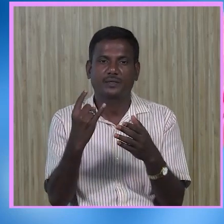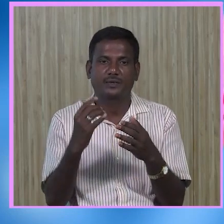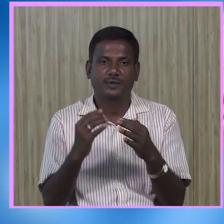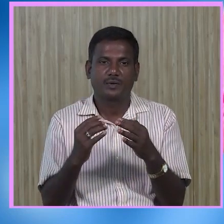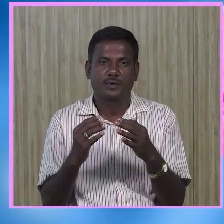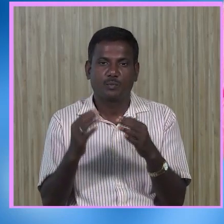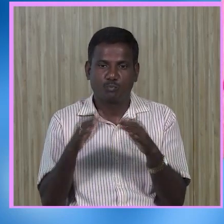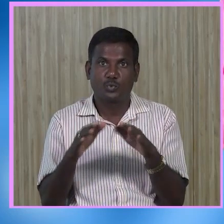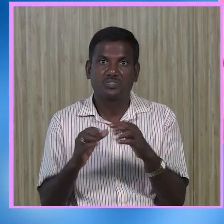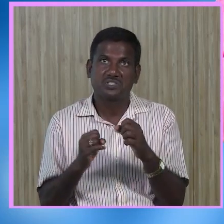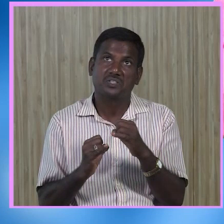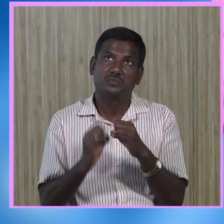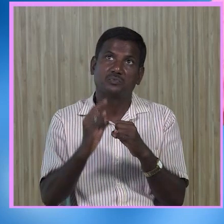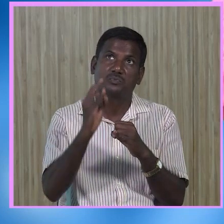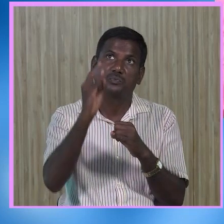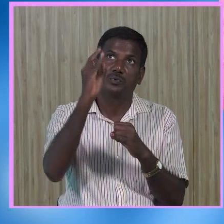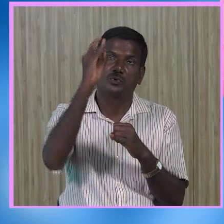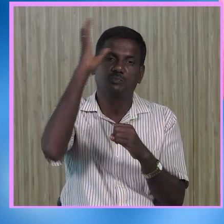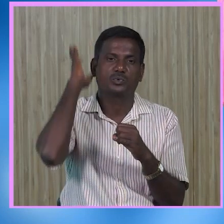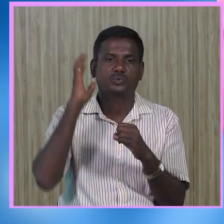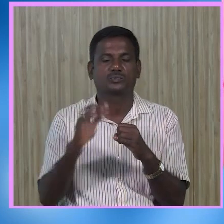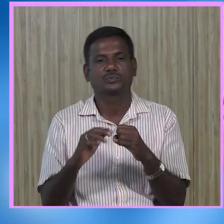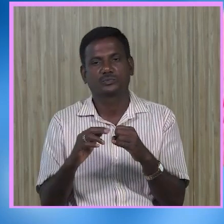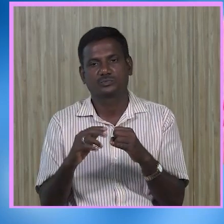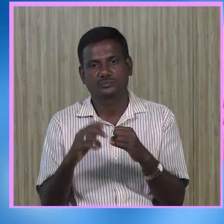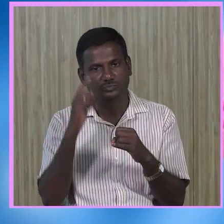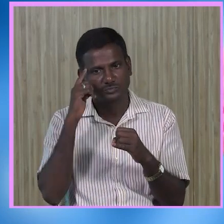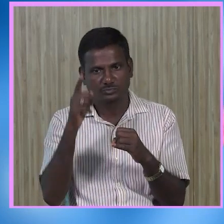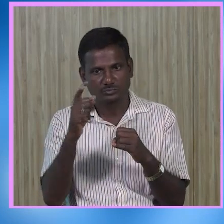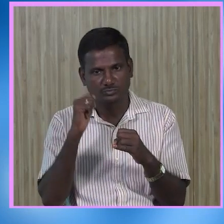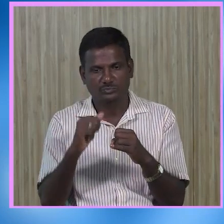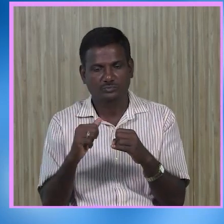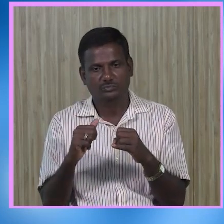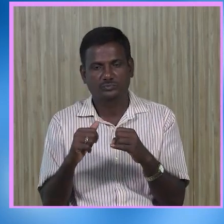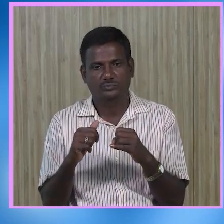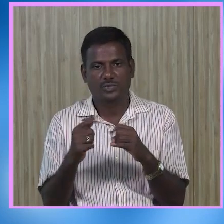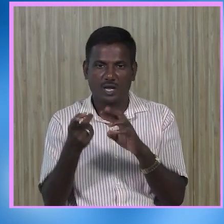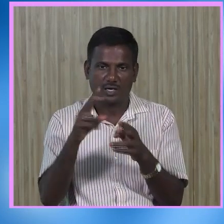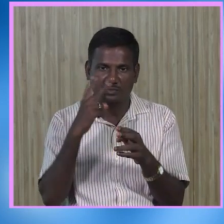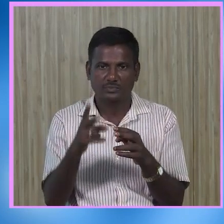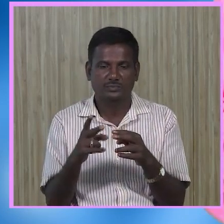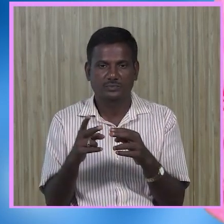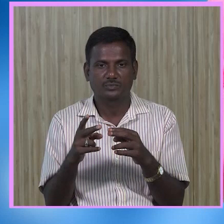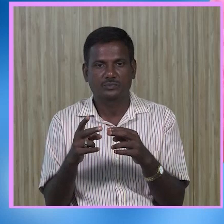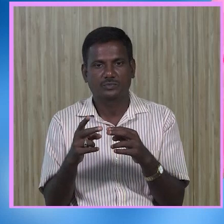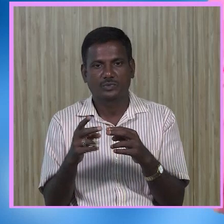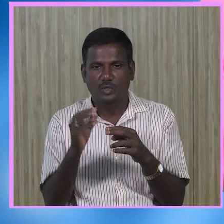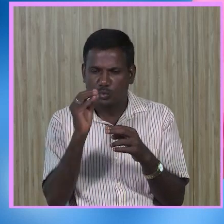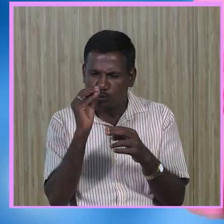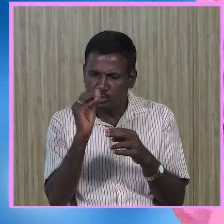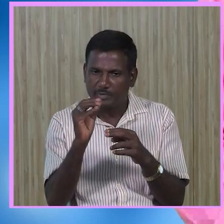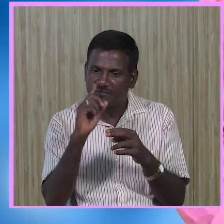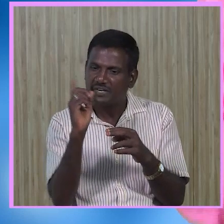ராக்கெட்டானது புவியீர்ப்பு விசைக்கு எதிராக மேல் நோக்கி உயர்த்தப்படுகிறது. சரி, இப்போ அடுத்தபடியாக